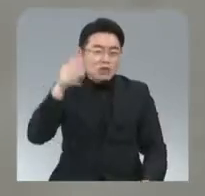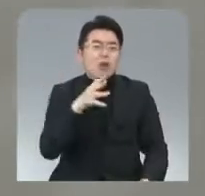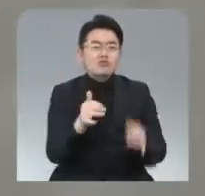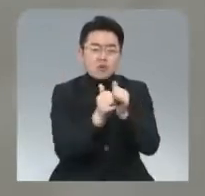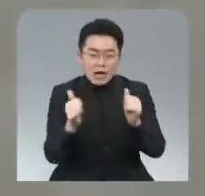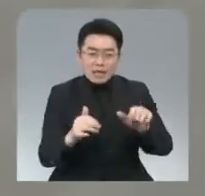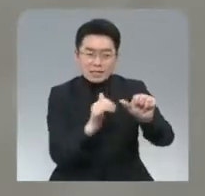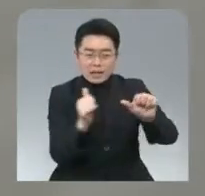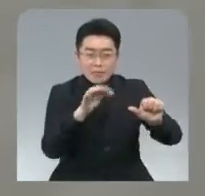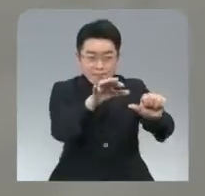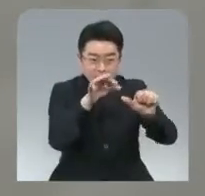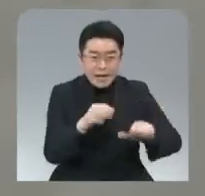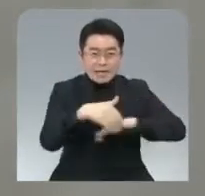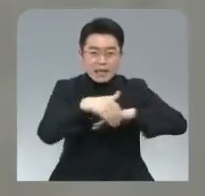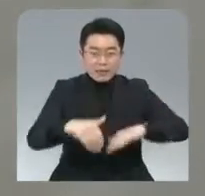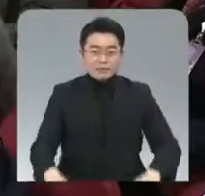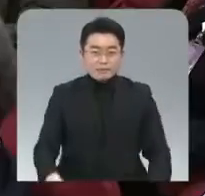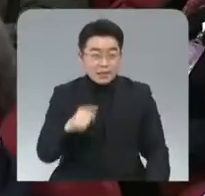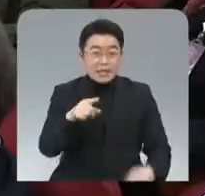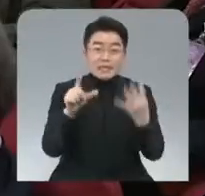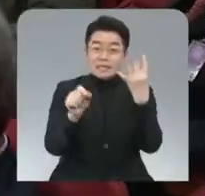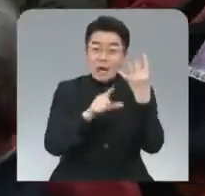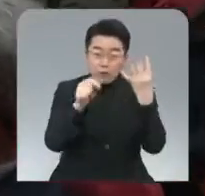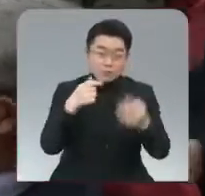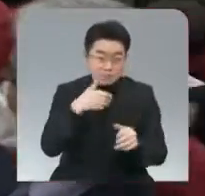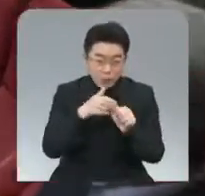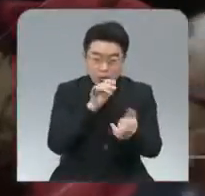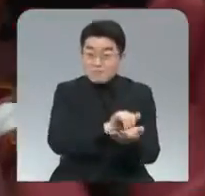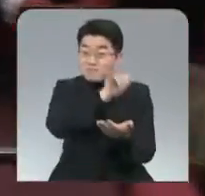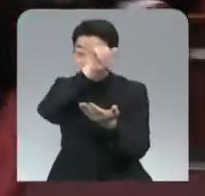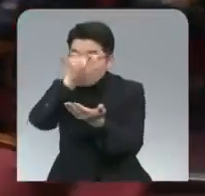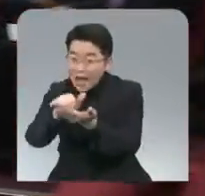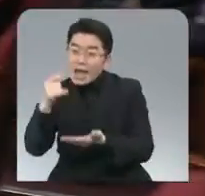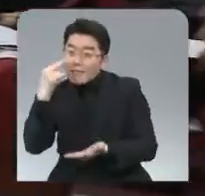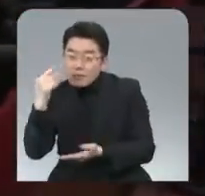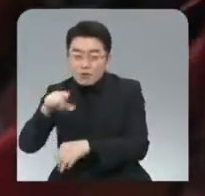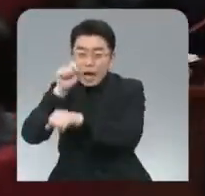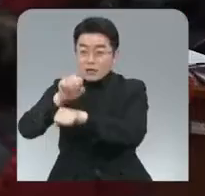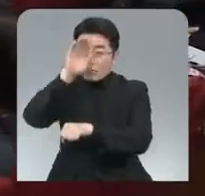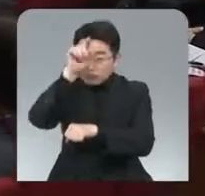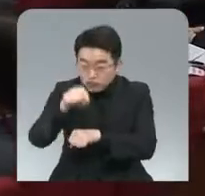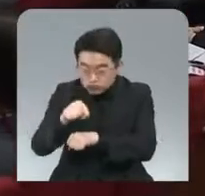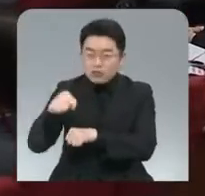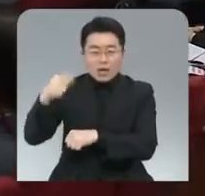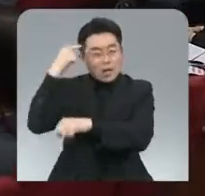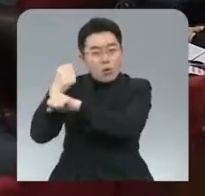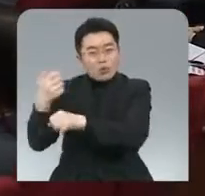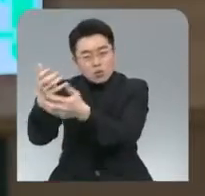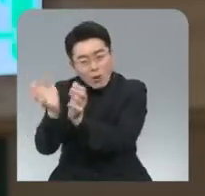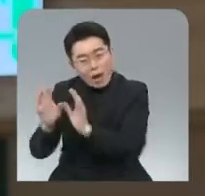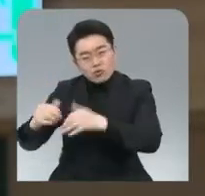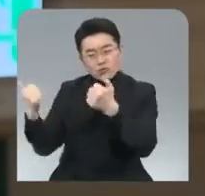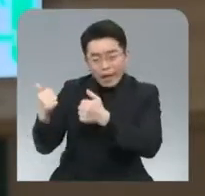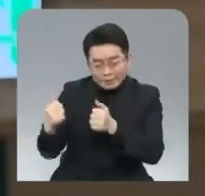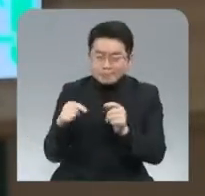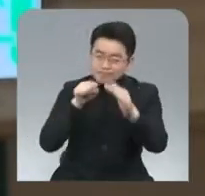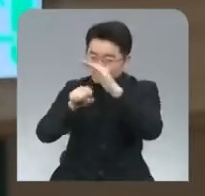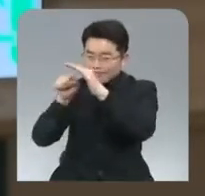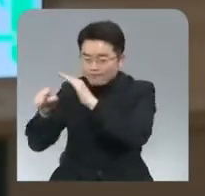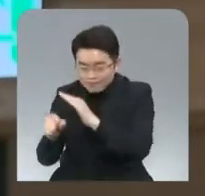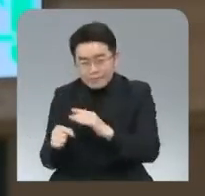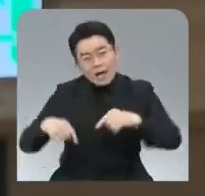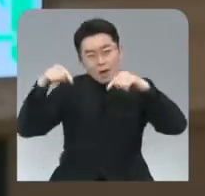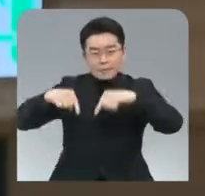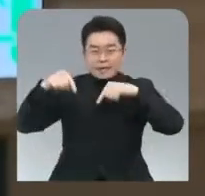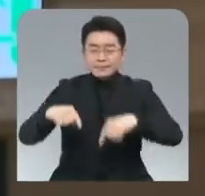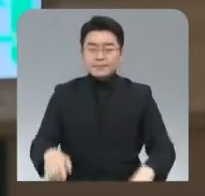に派遣することが分かりました尹氏の報道官を務める勤務ね氏は27日